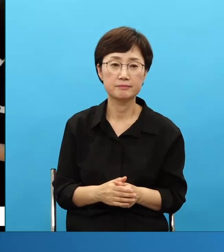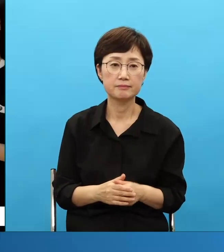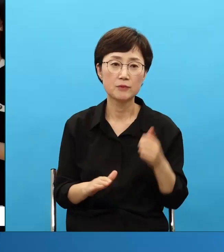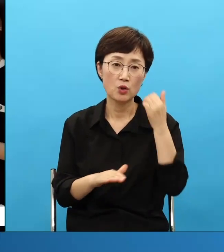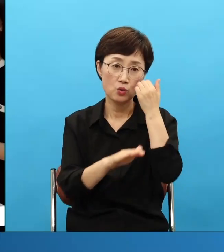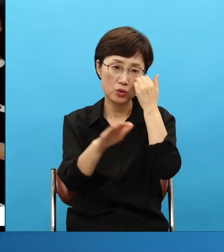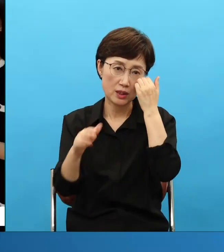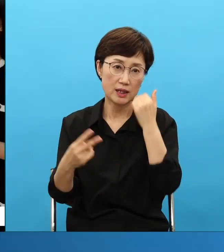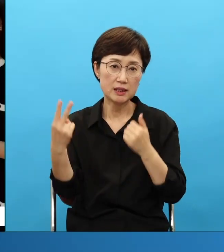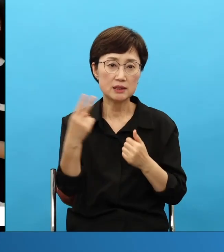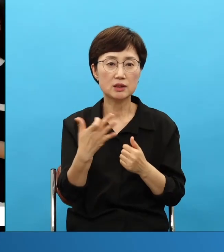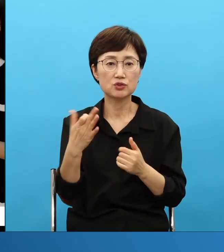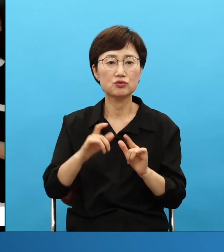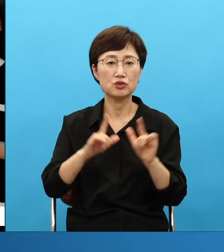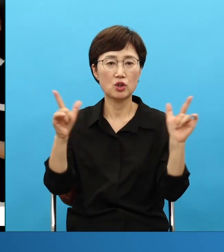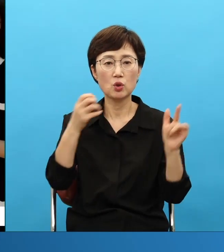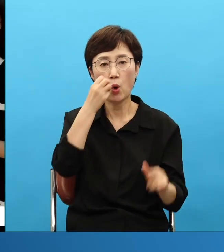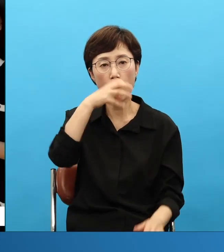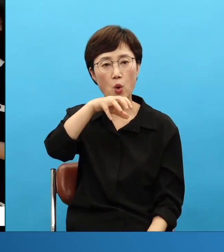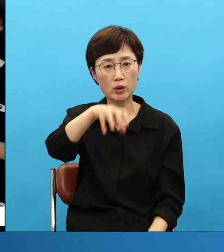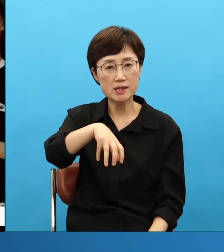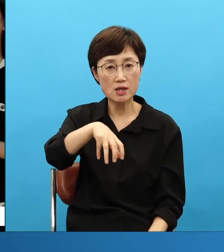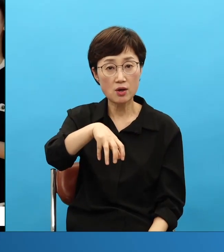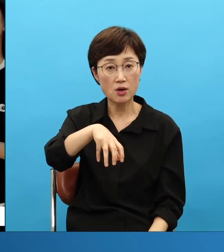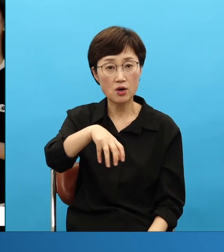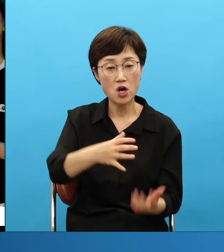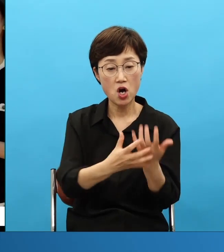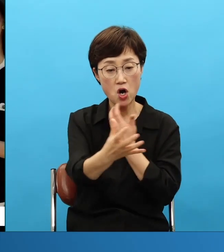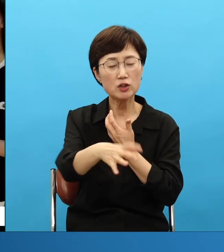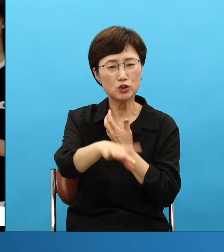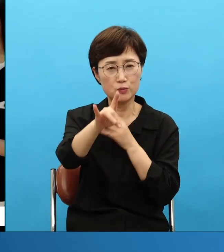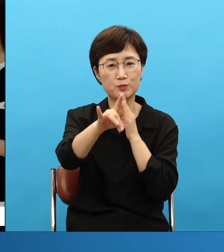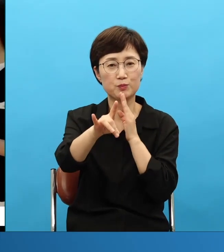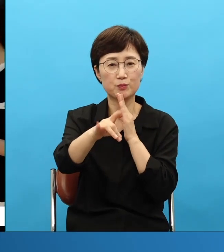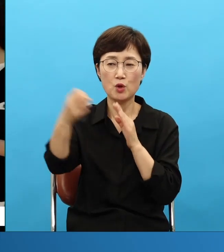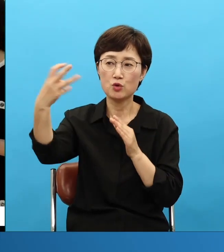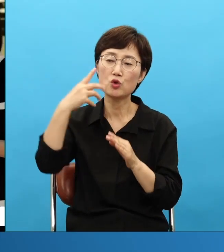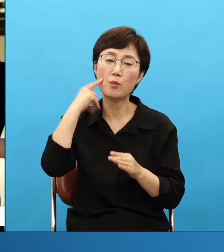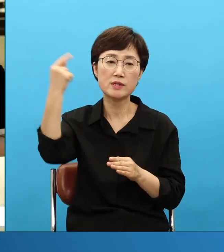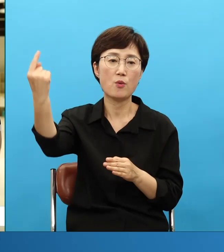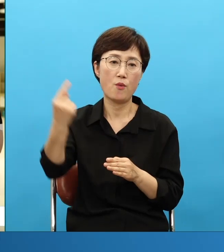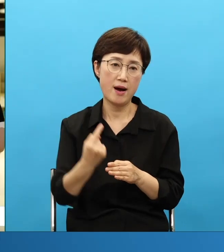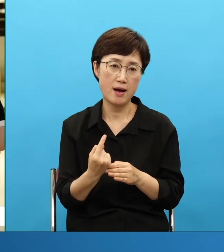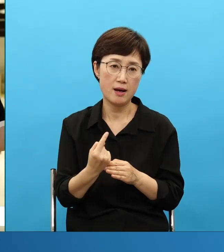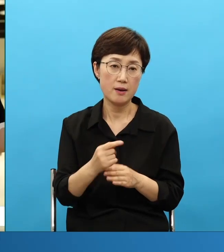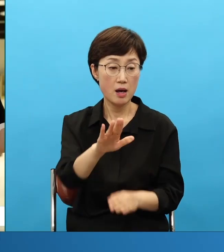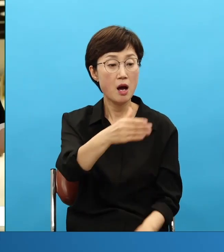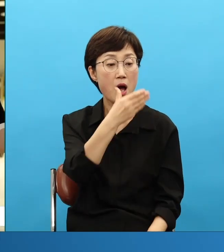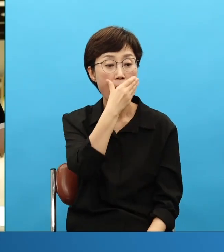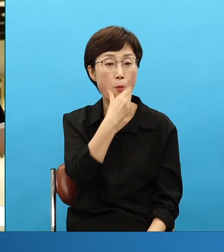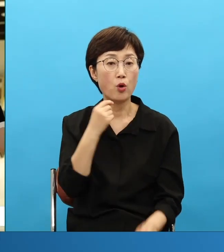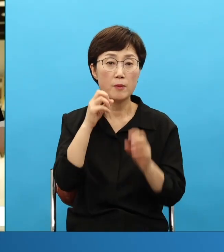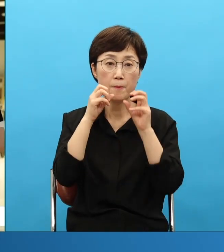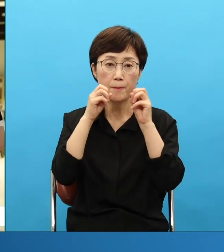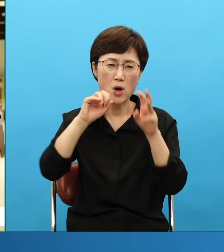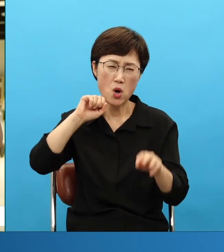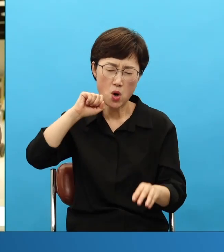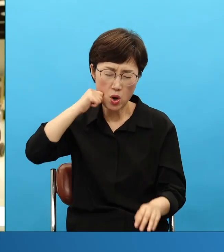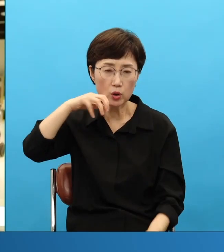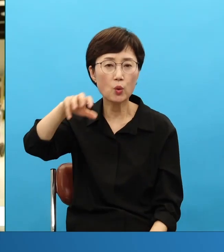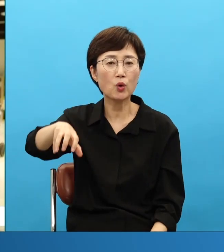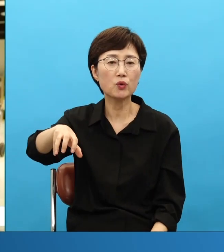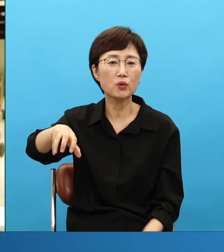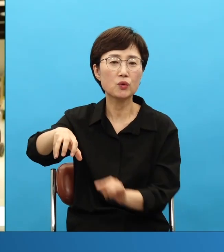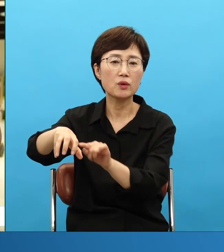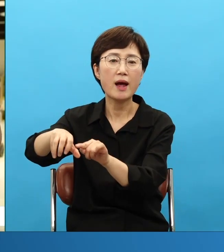저희가 2019년에 홍콩 집회를 했을 때 유 목사님께서 복음을 전하기 어려운